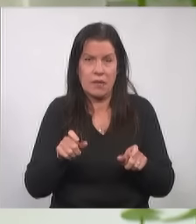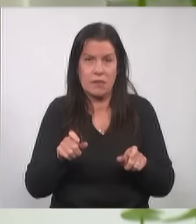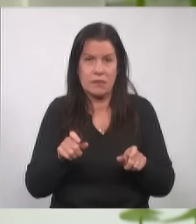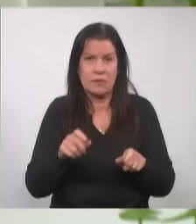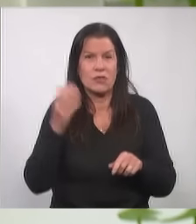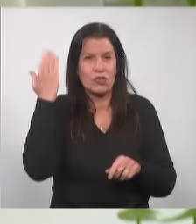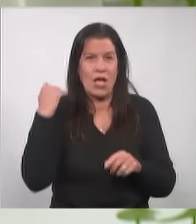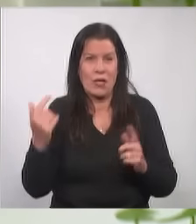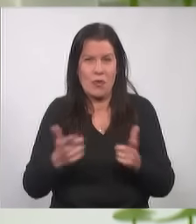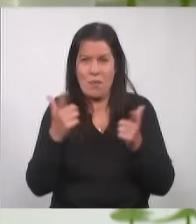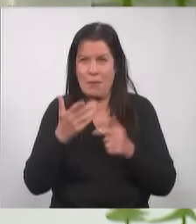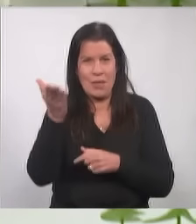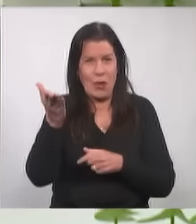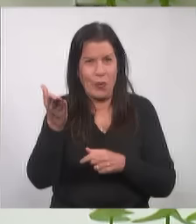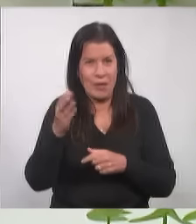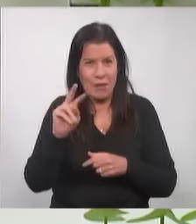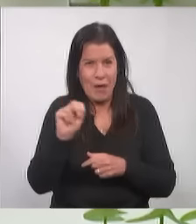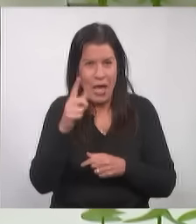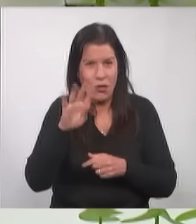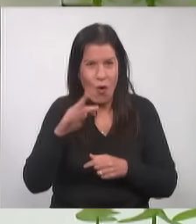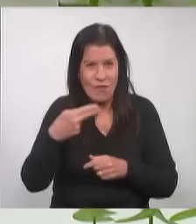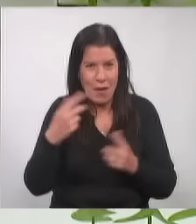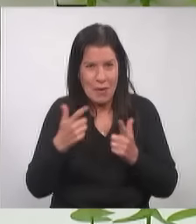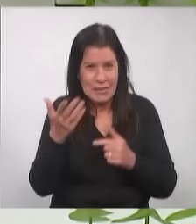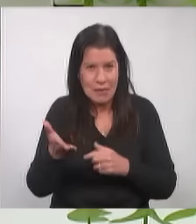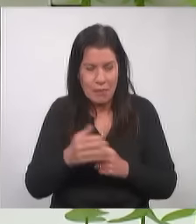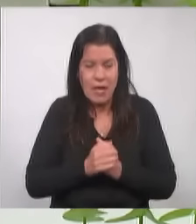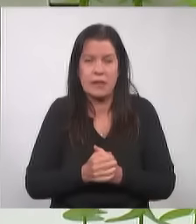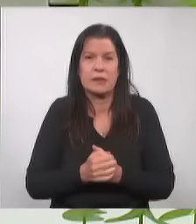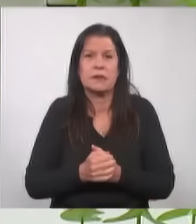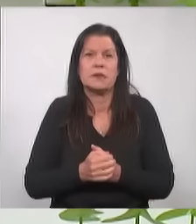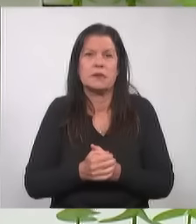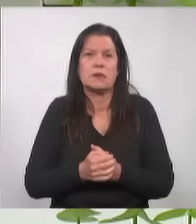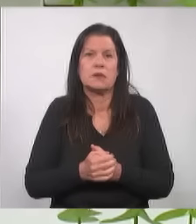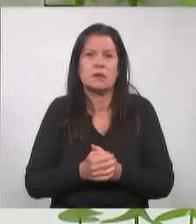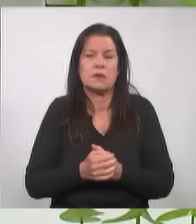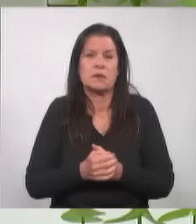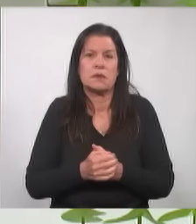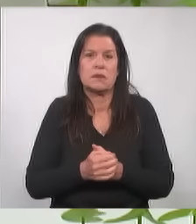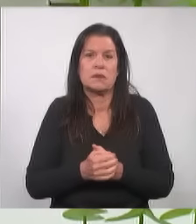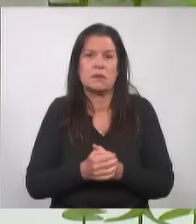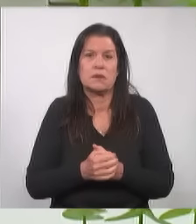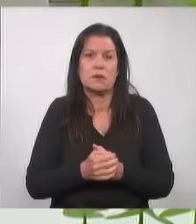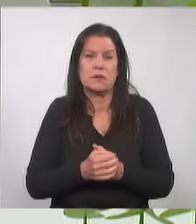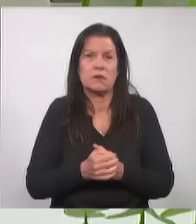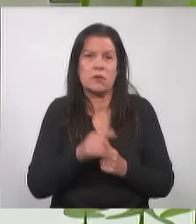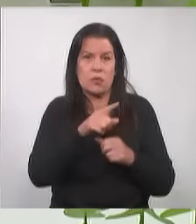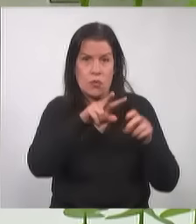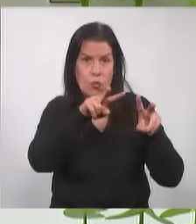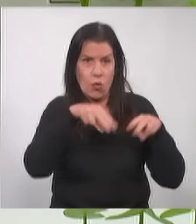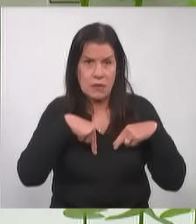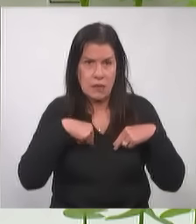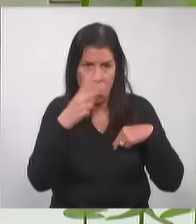בנובה. וכשהוא חוזר, הוא חוזר אליי, אני בעצם רואה שהוא, אני מזהה אותו, הוא מולי,